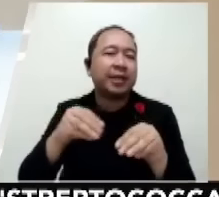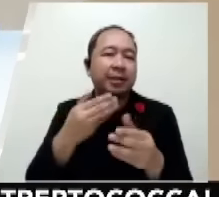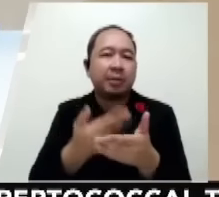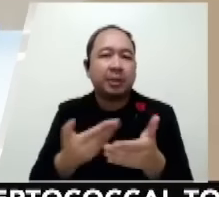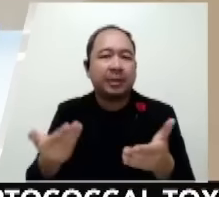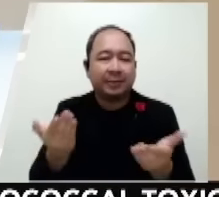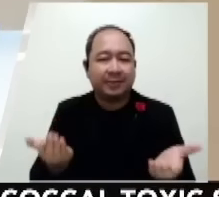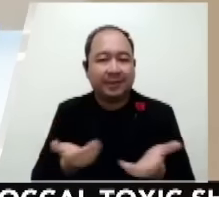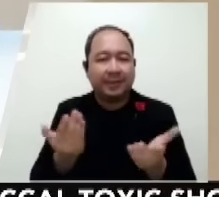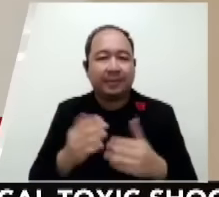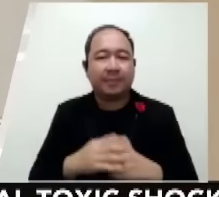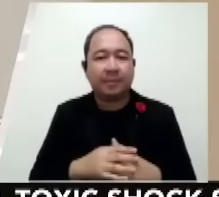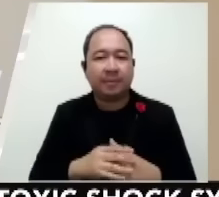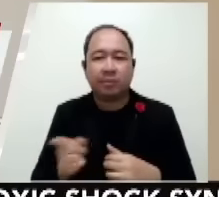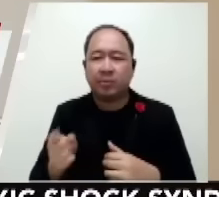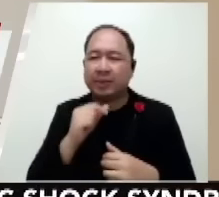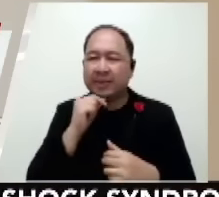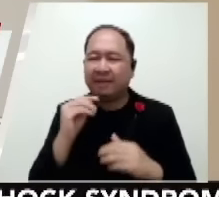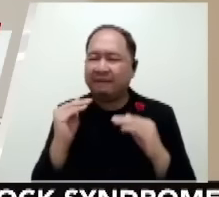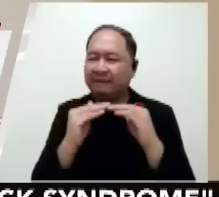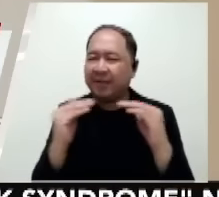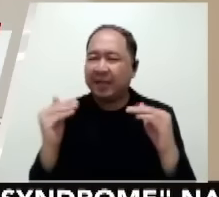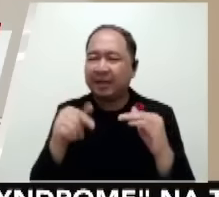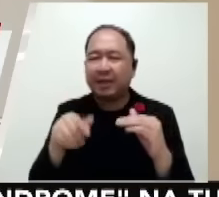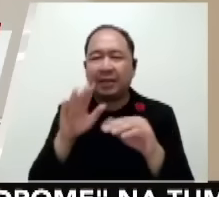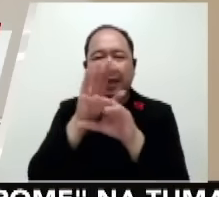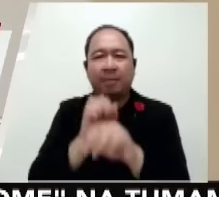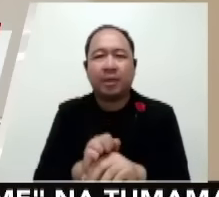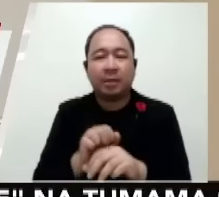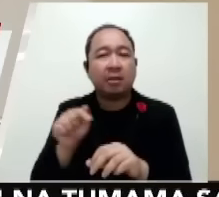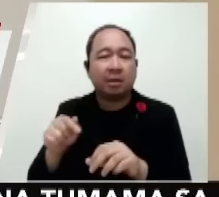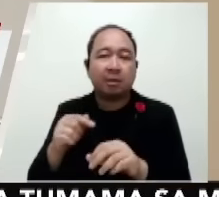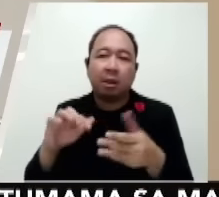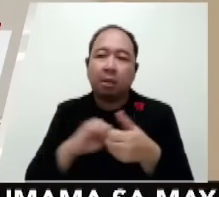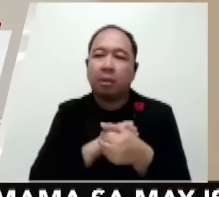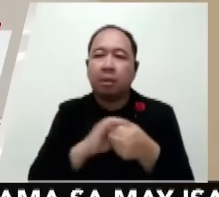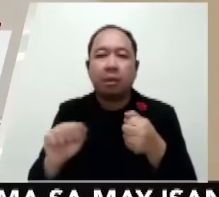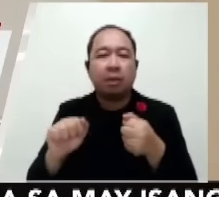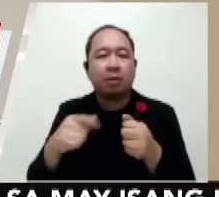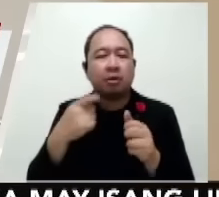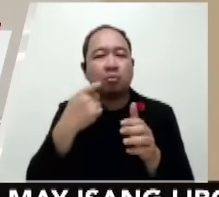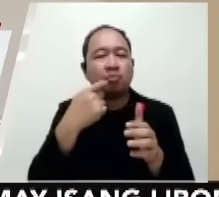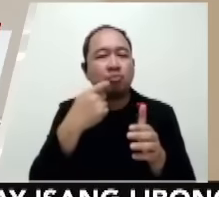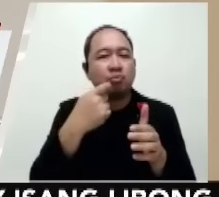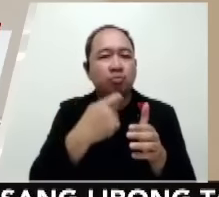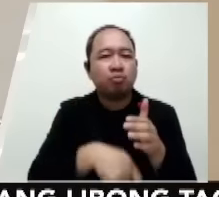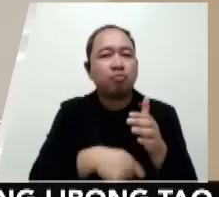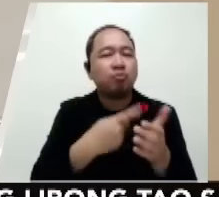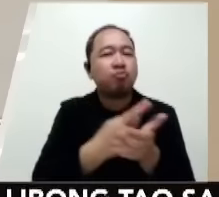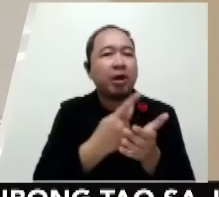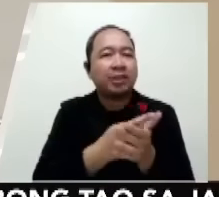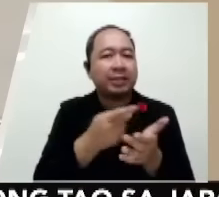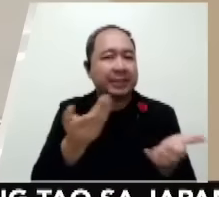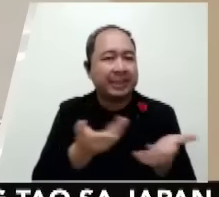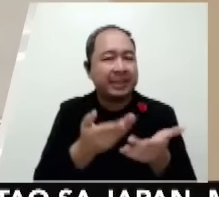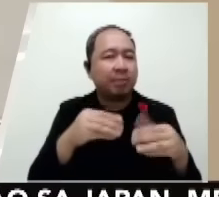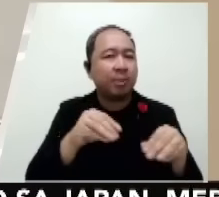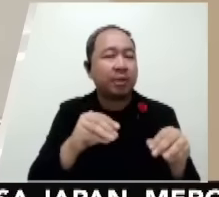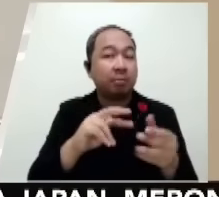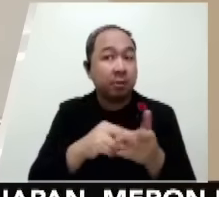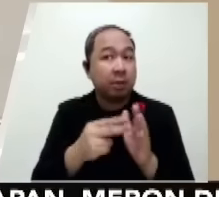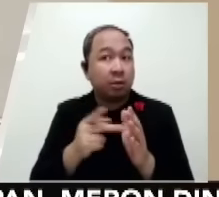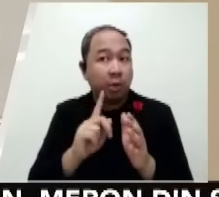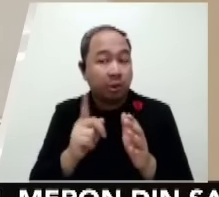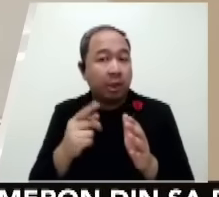unfair practices, no? Ito yung nagpapa-distort din ang presyo dun sa market. Yung mga legal o lehitimo na ating